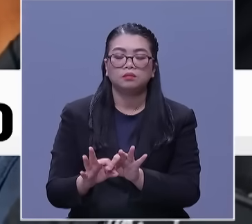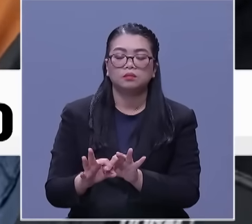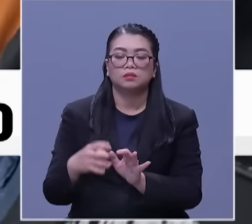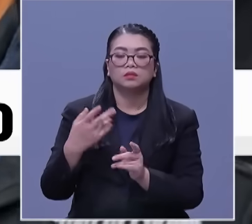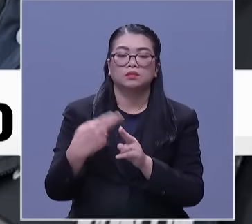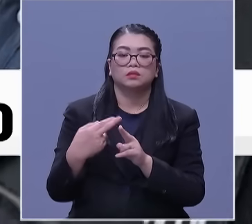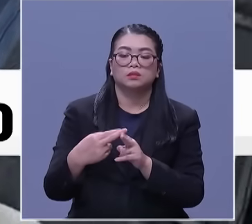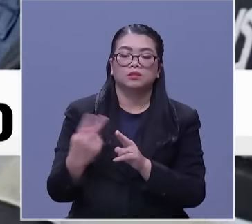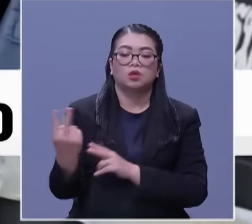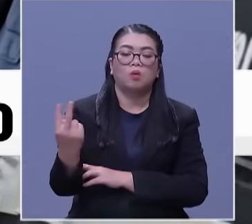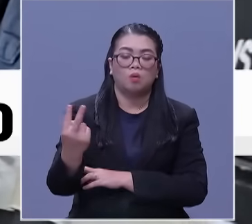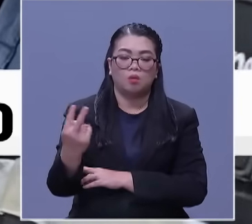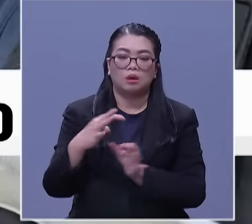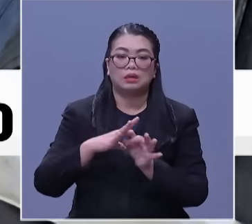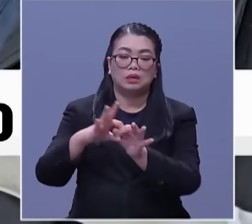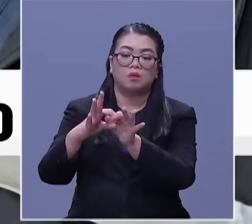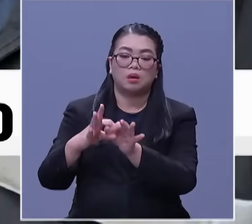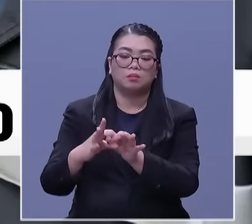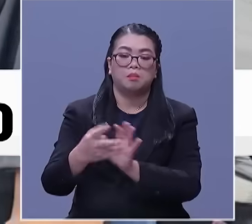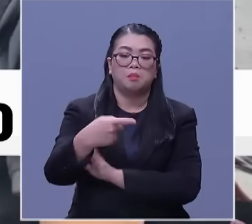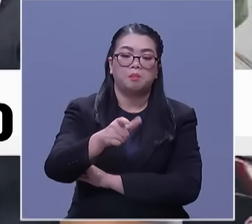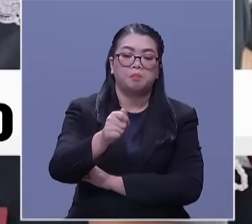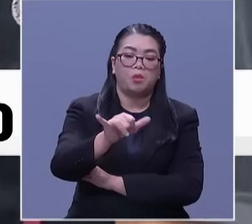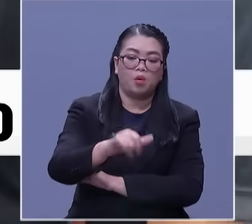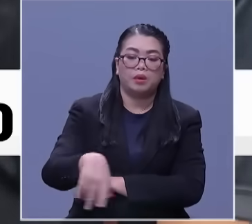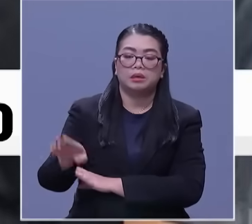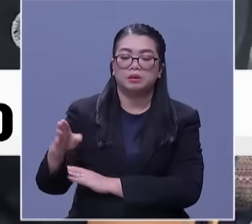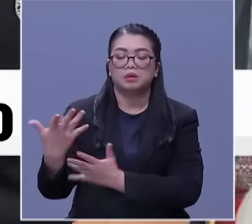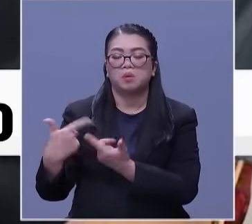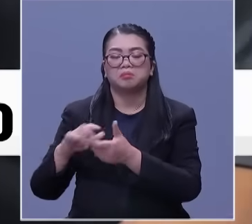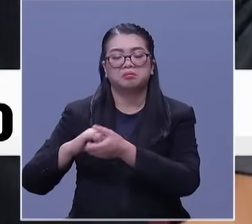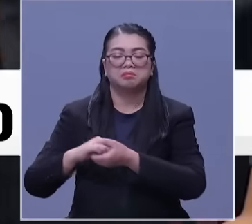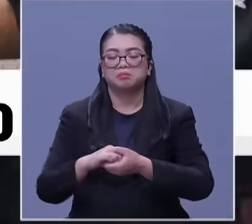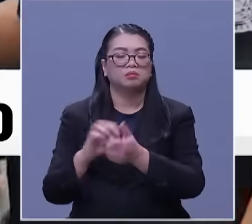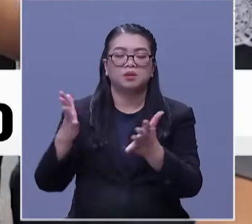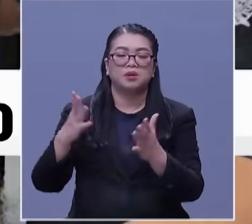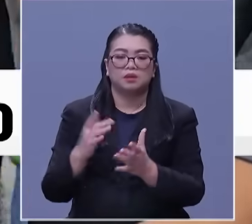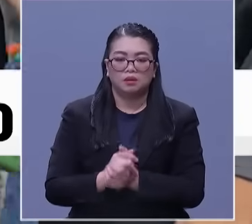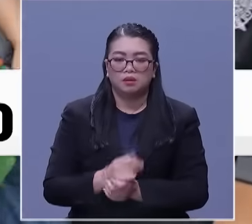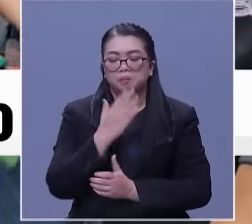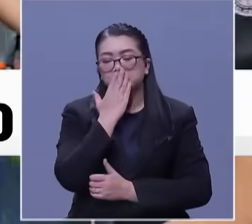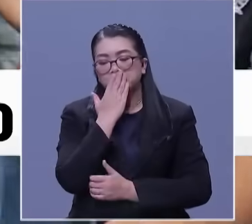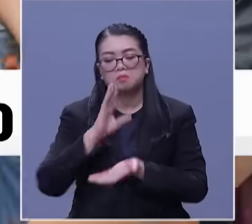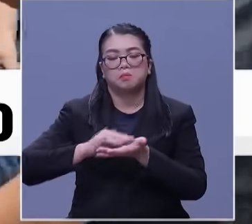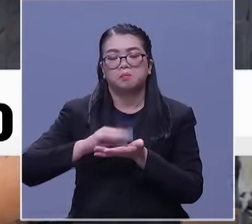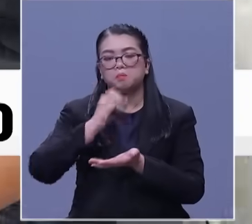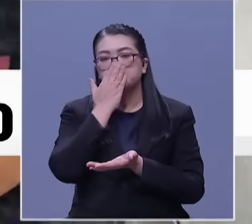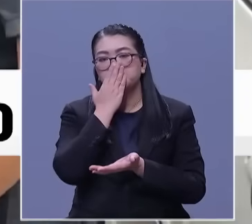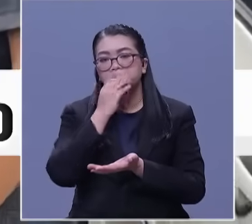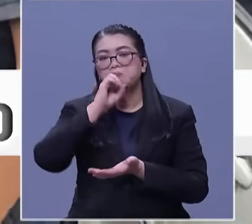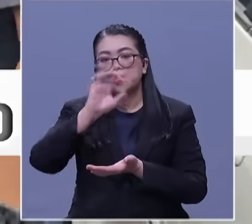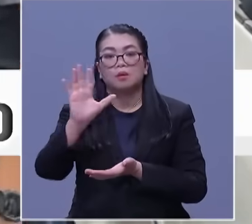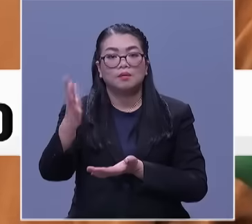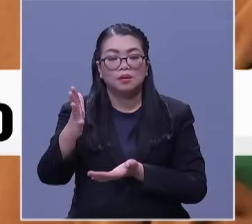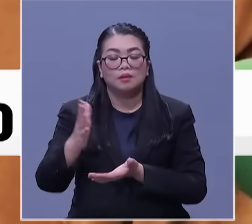บิ๊กซึ่งเป็นกลไกสำคัญแต่ว่าทั้งคู่ไม่ได้ให้ความร่วมมือกับตำรวจมากนักรวมถึงยังมีการปกปิดข้อมูลบางอย่าง